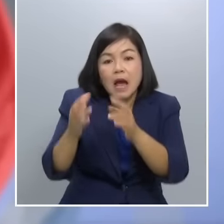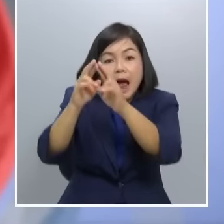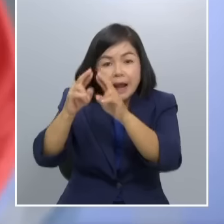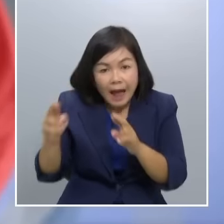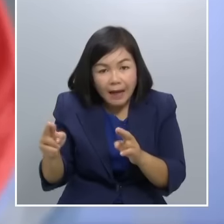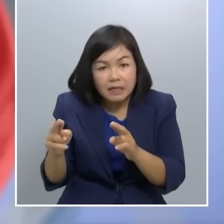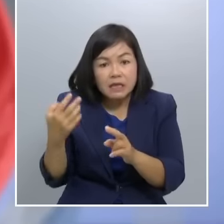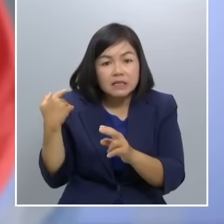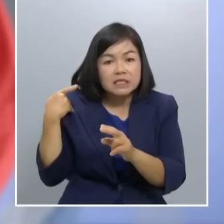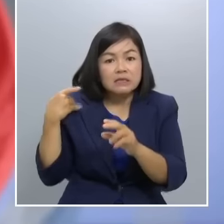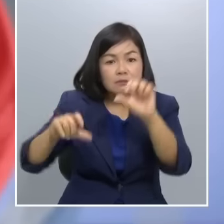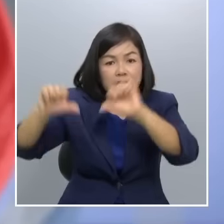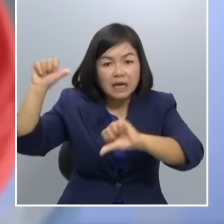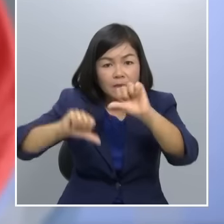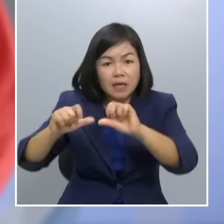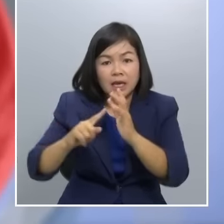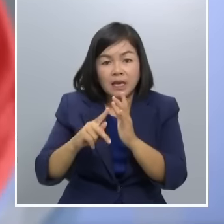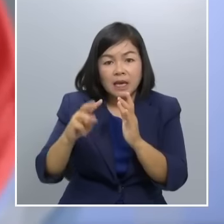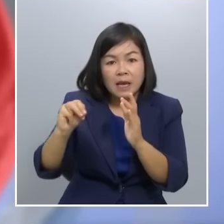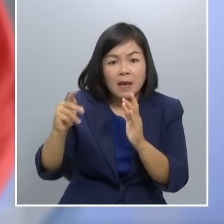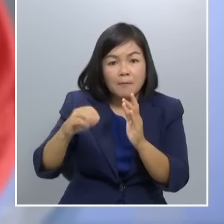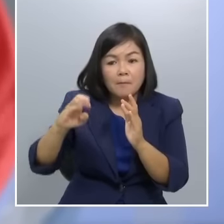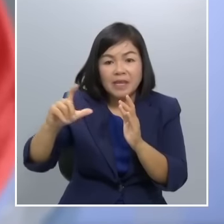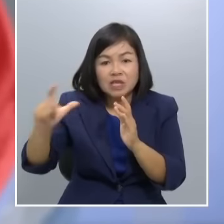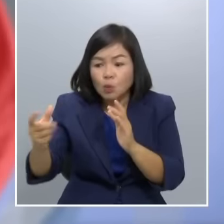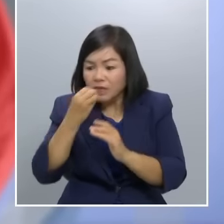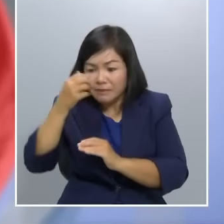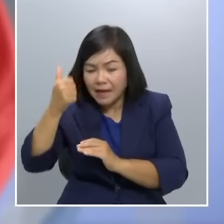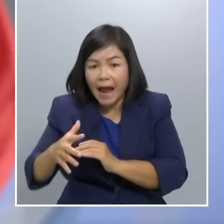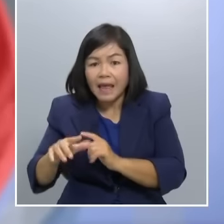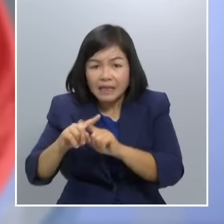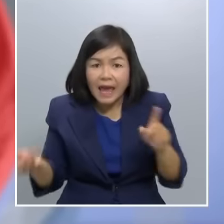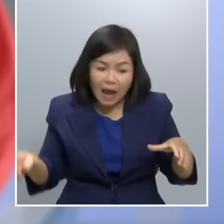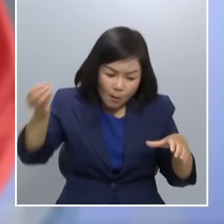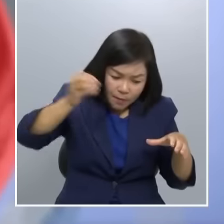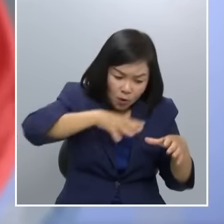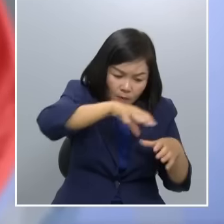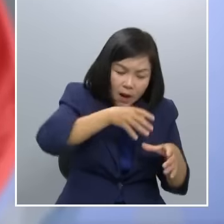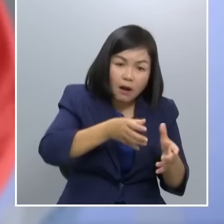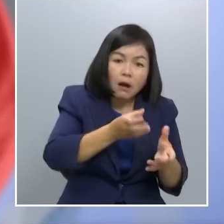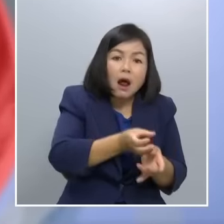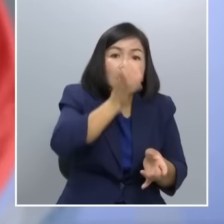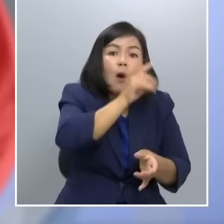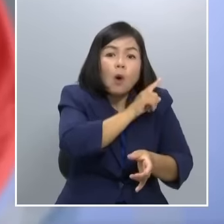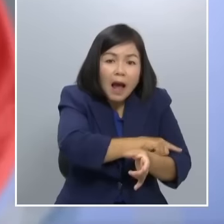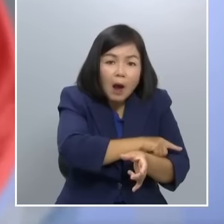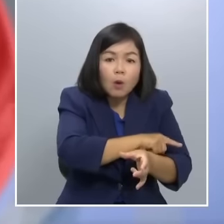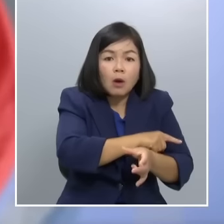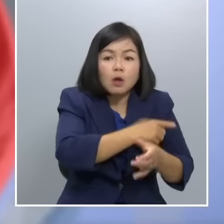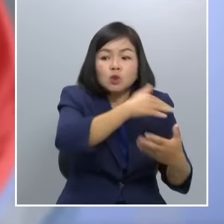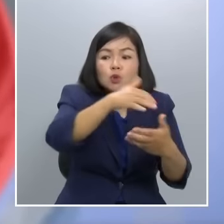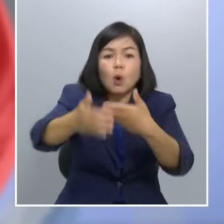ใช่นี่ฮะสุดท้ายเสียชีวิตคุณผู้ชมครับลองดูดิฮะอืแล้วน่าสงสารมากนะแต่ละคนเนี่ยอื